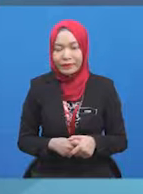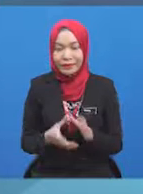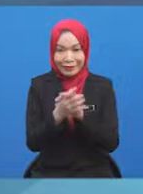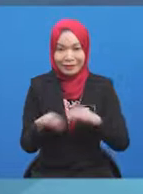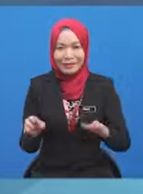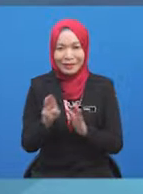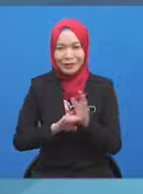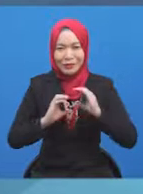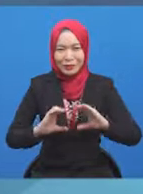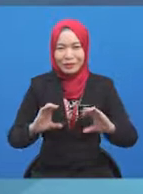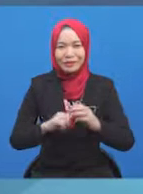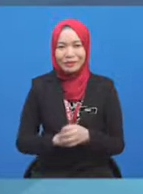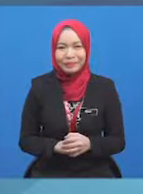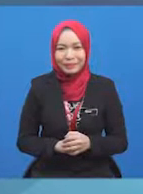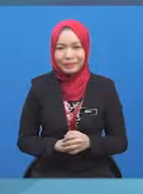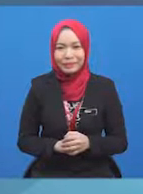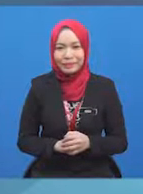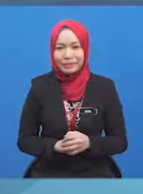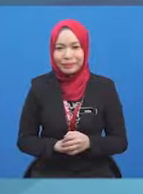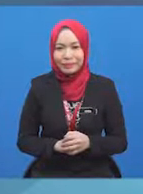Selamat mencuba.